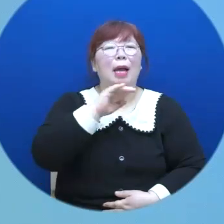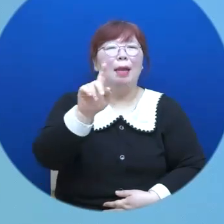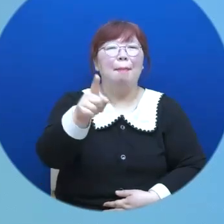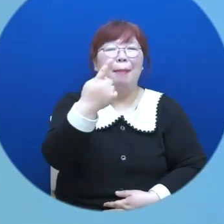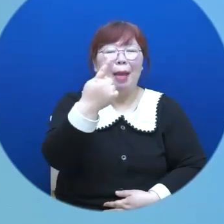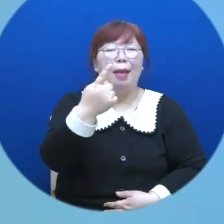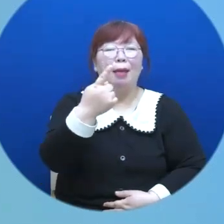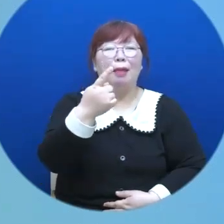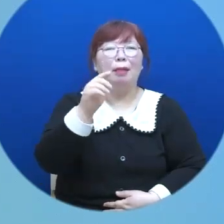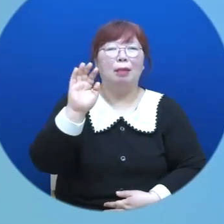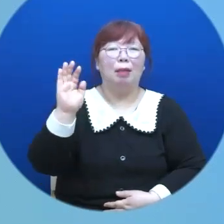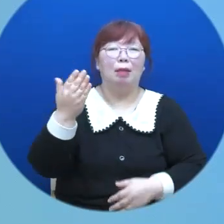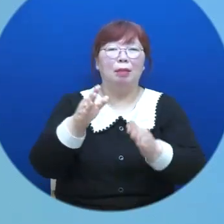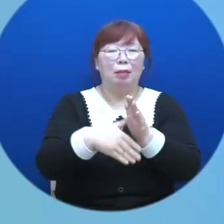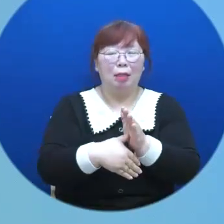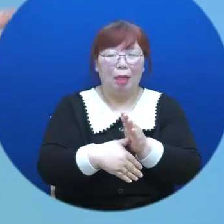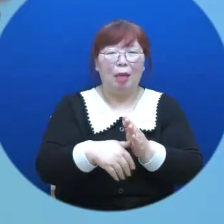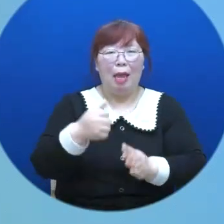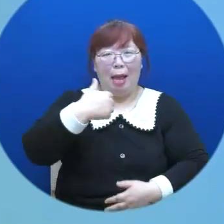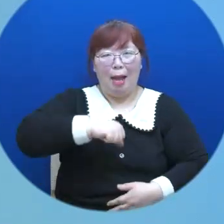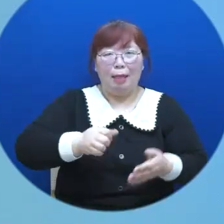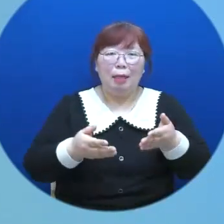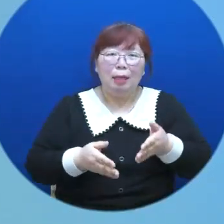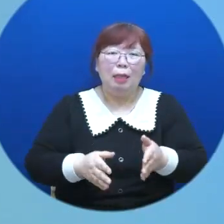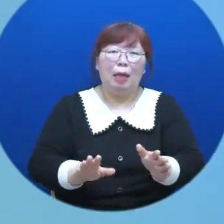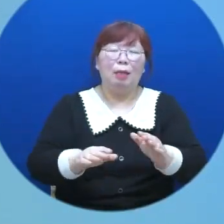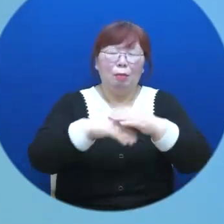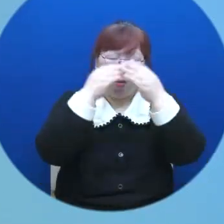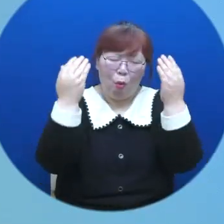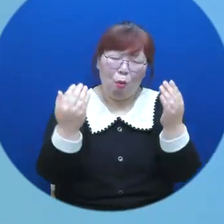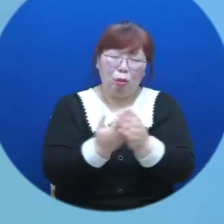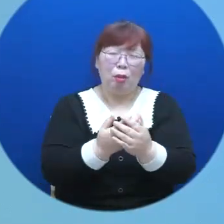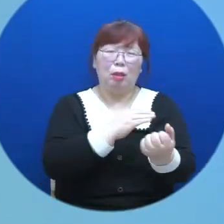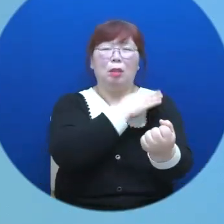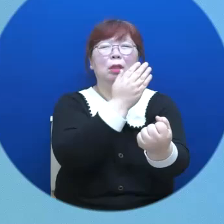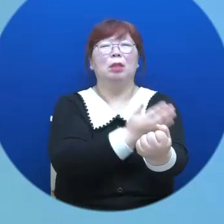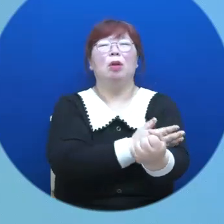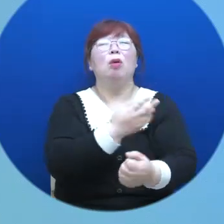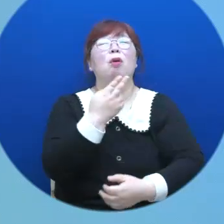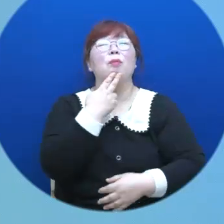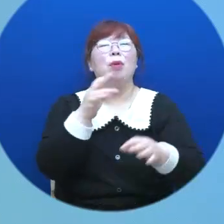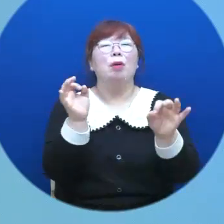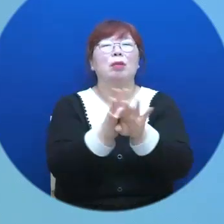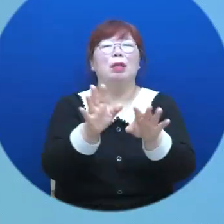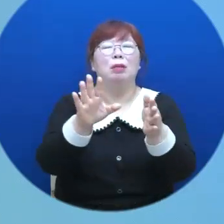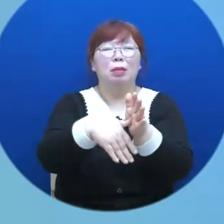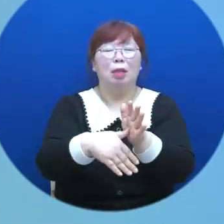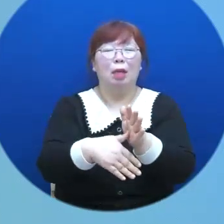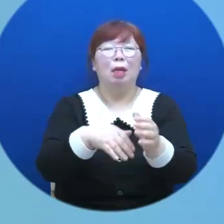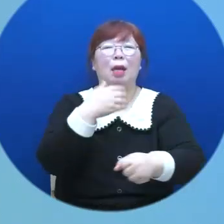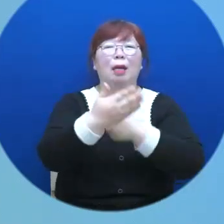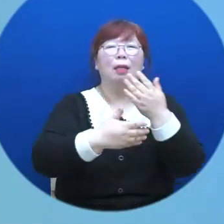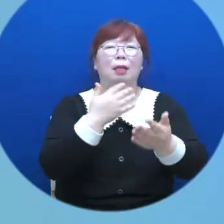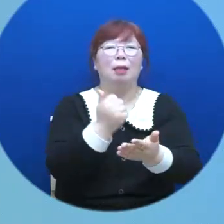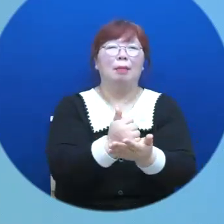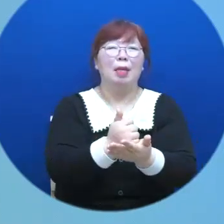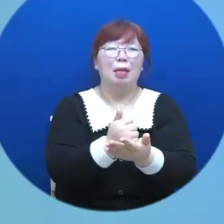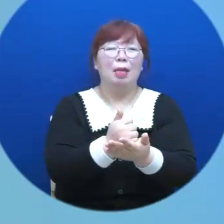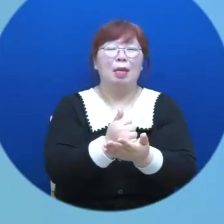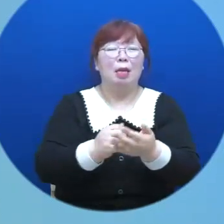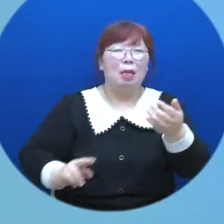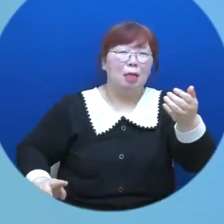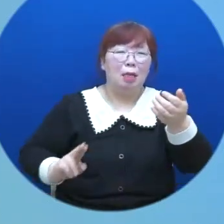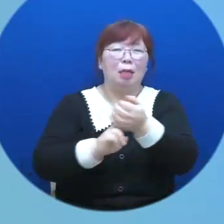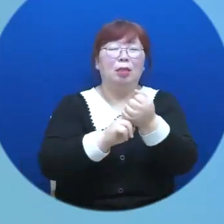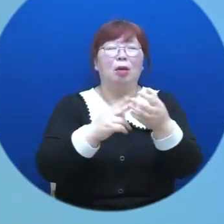돼서 자녀를 낳을 수 있는 모든 생식적 능력이 다 떨어졌거든. 근데 하나님께서